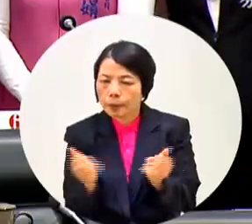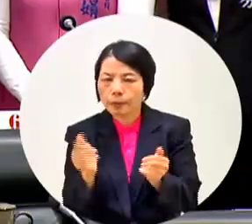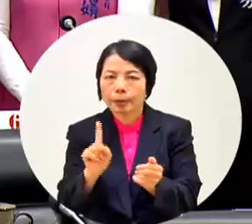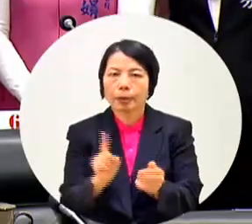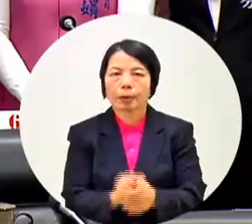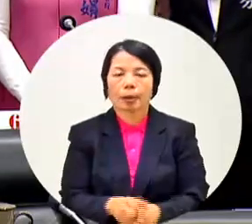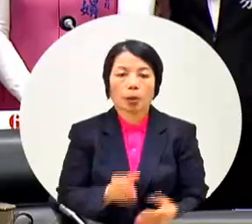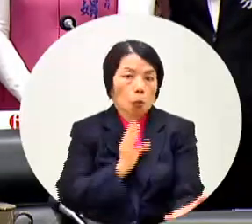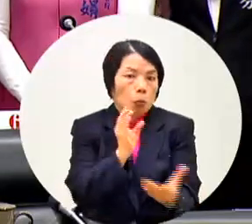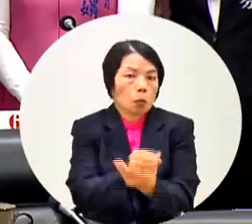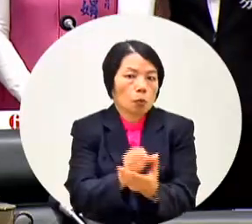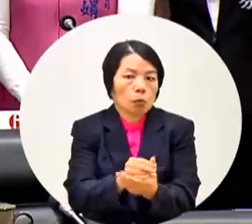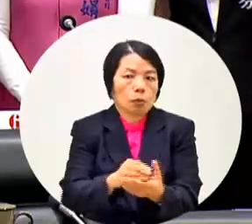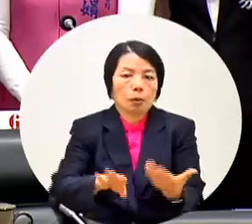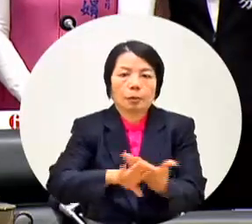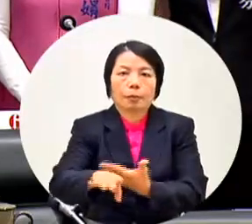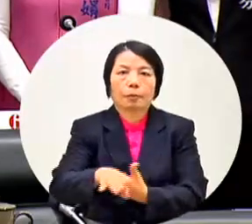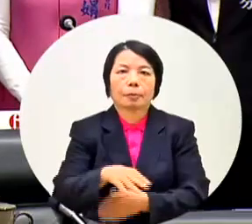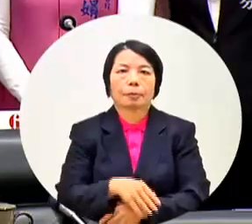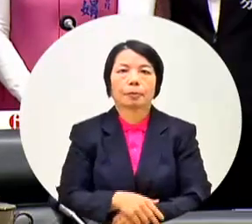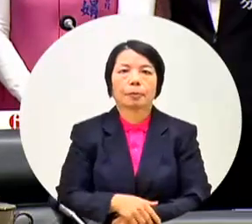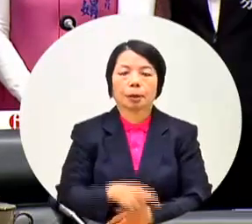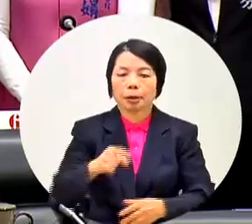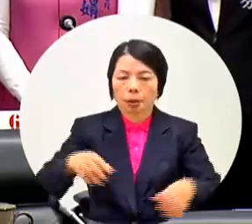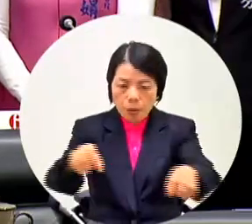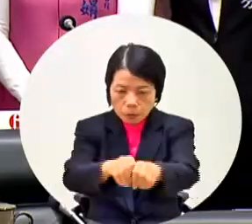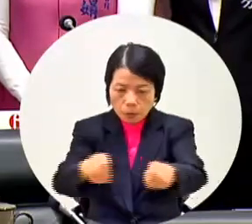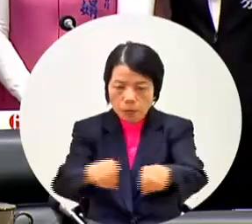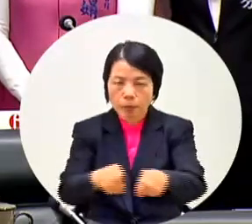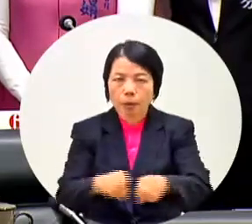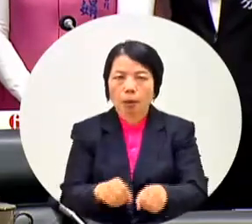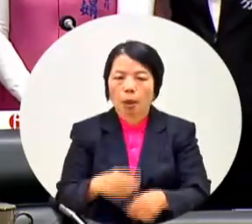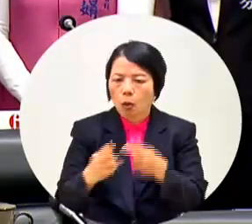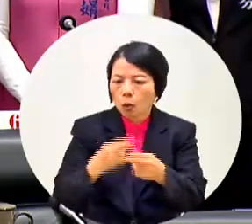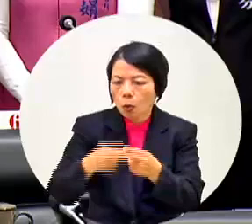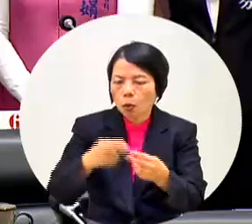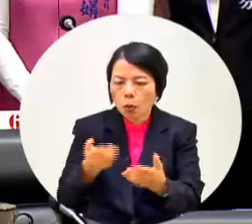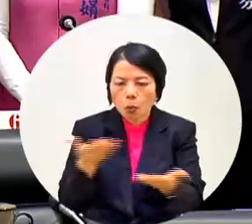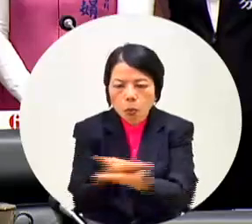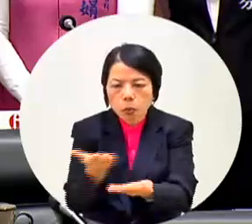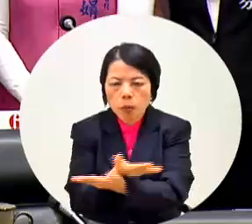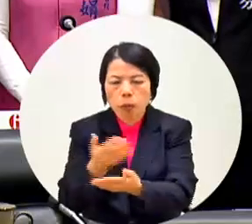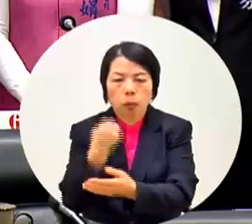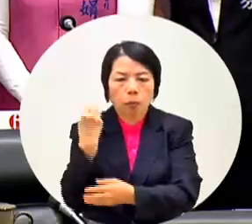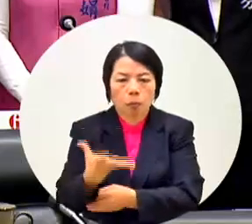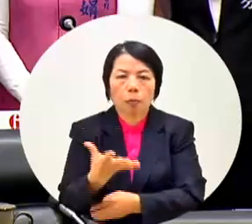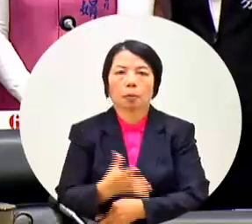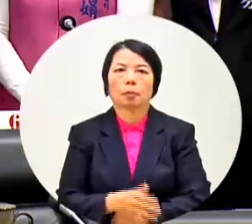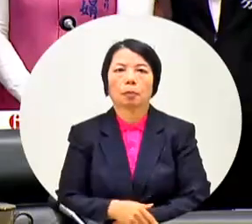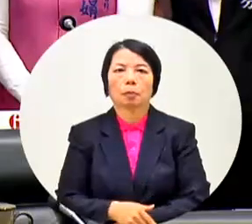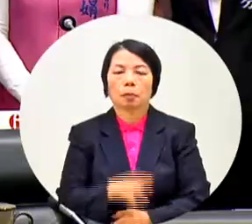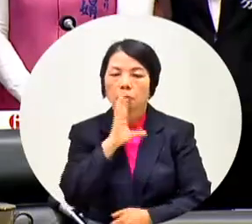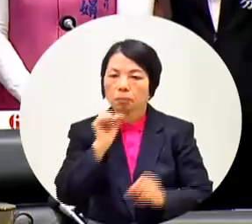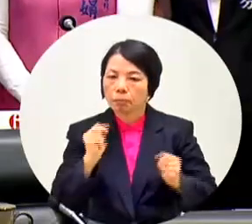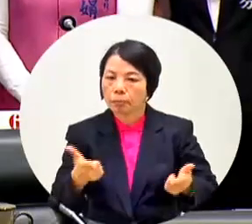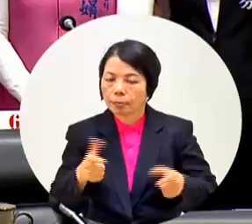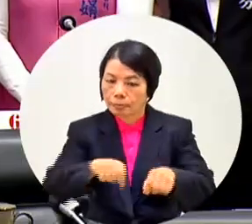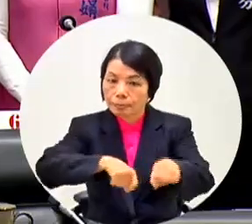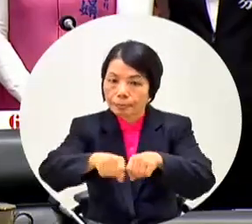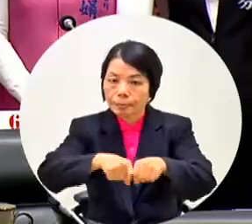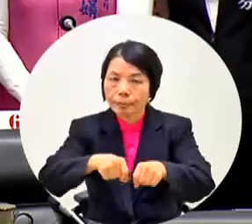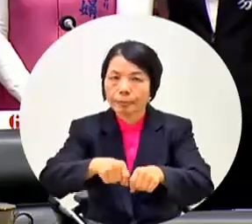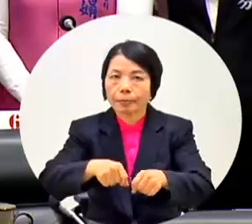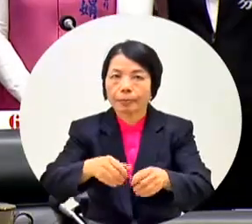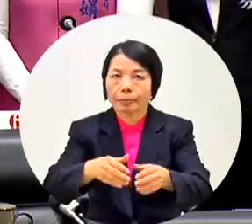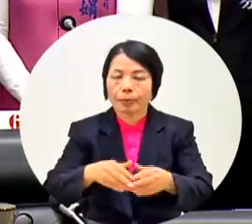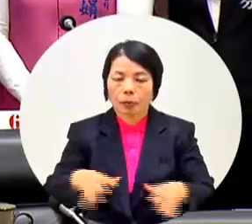我们这些管线该怎么去汰换，是不是也要一个我们一个通盘的一个平台在，这